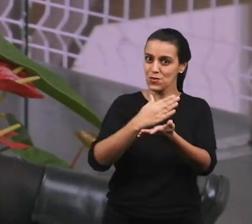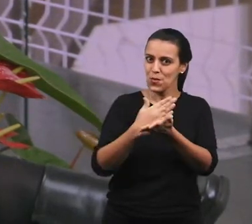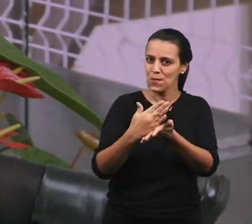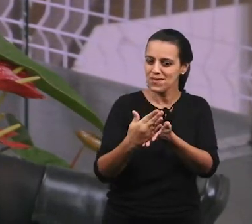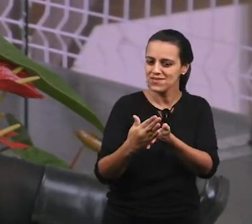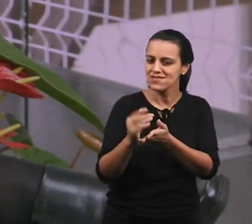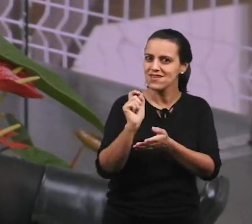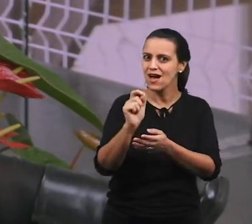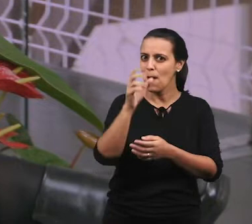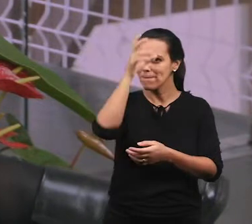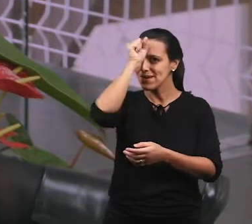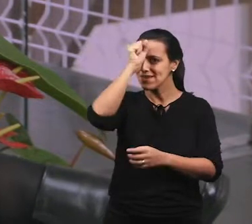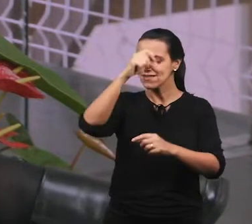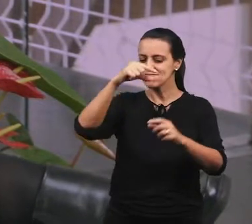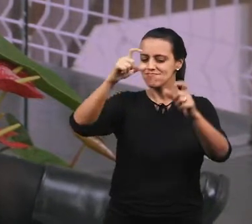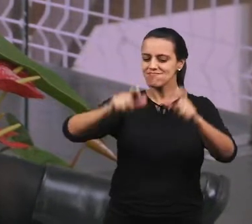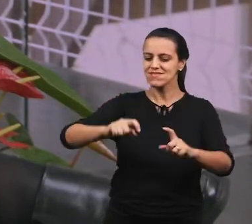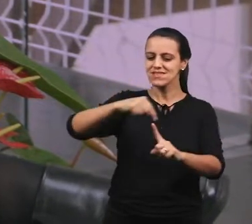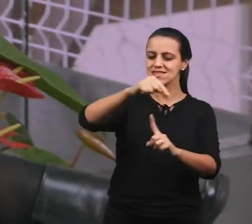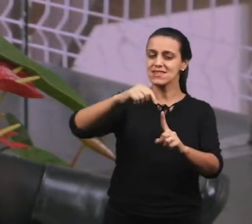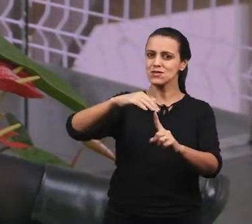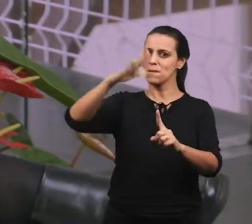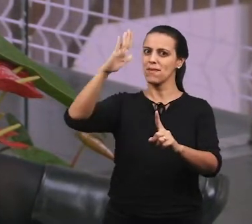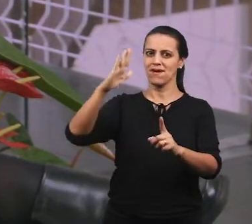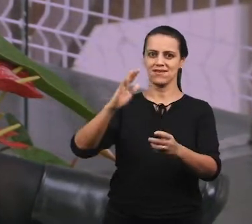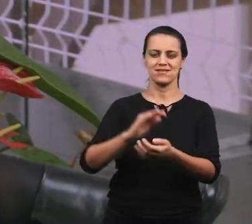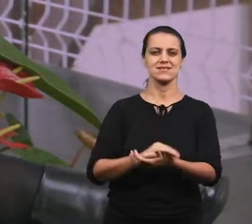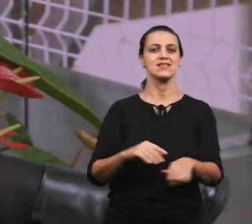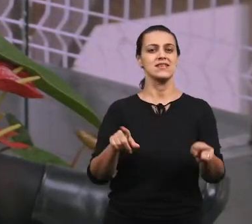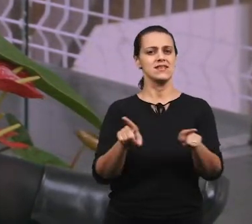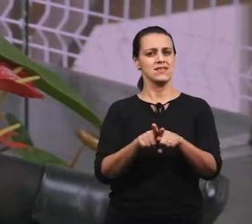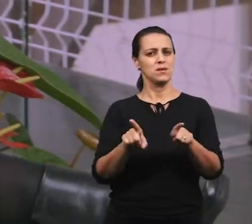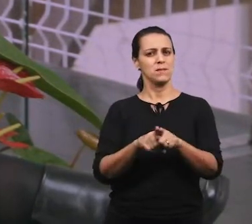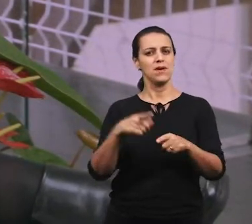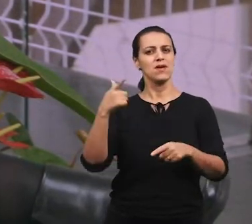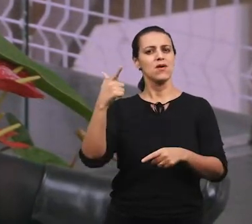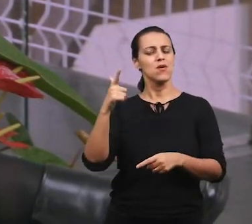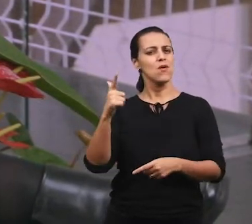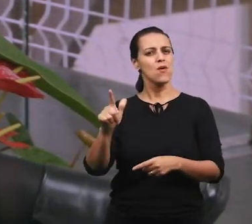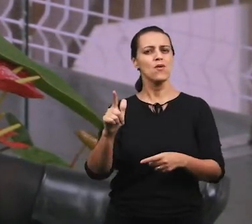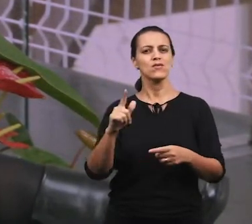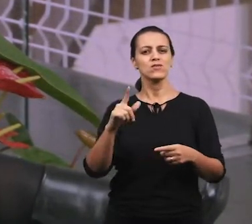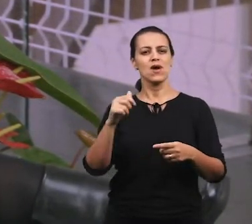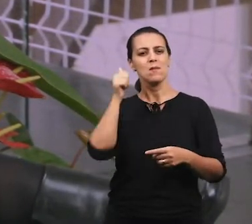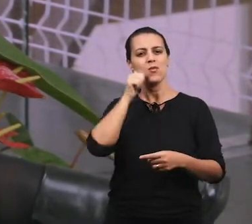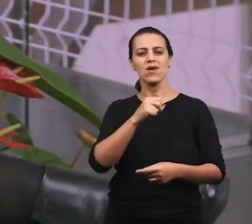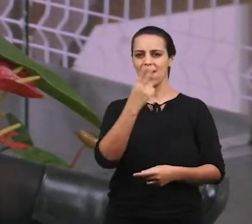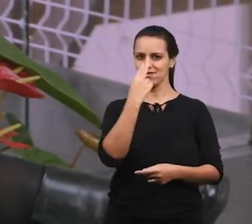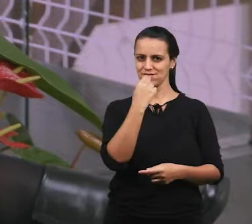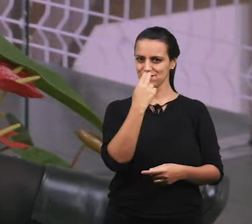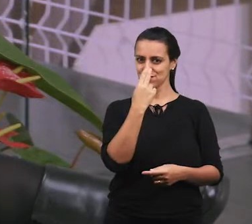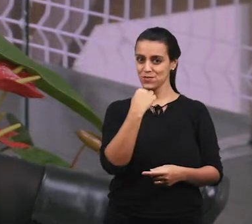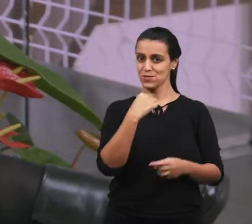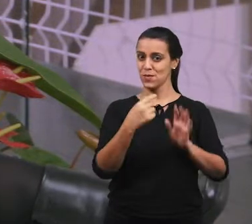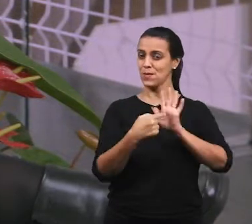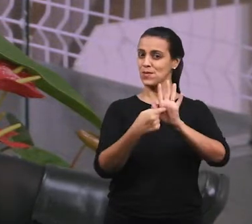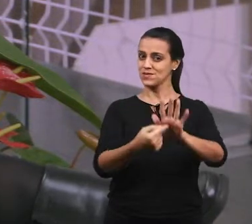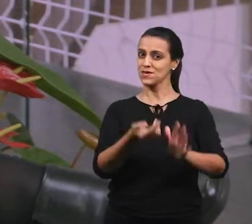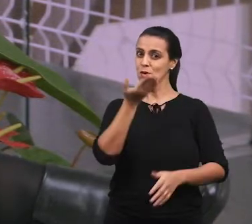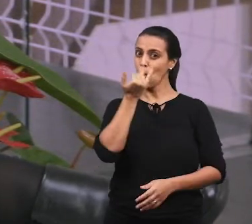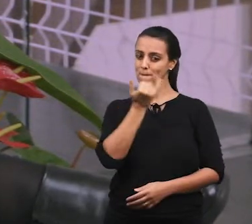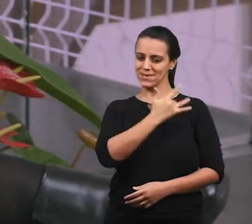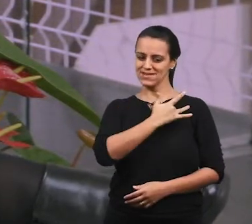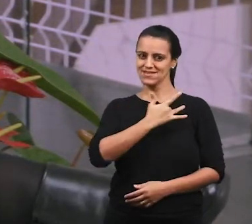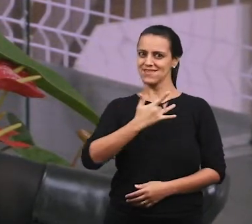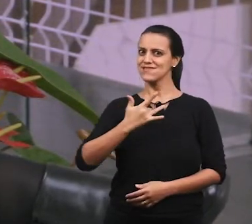составляющих скинии, которые будут говорить об Иисусе. На нашем занятии